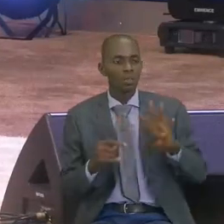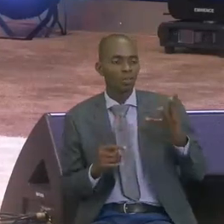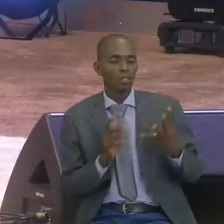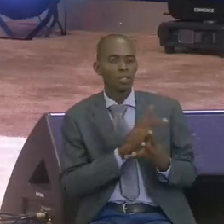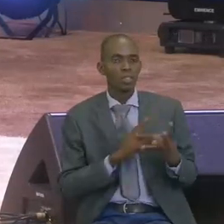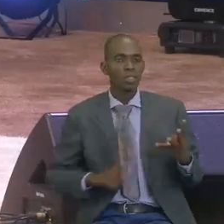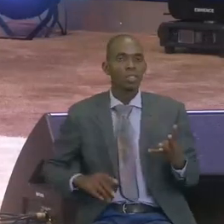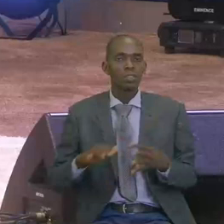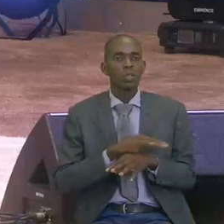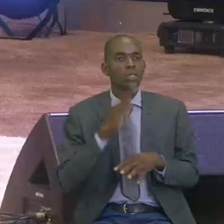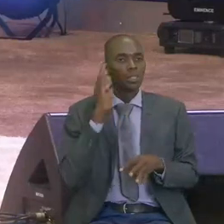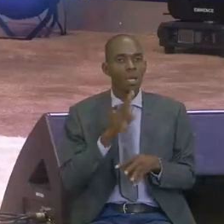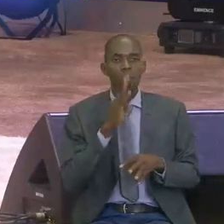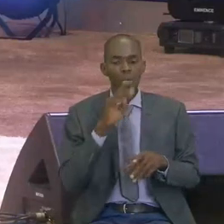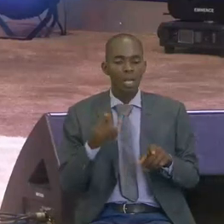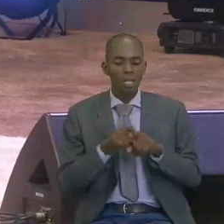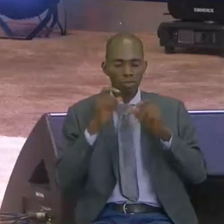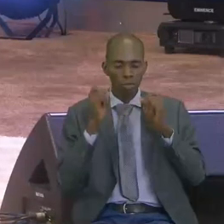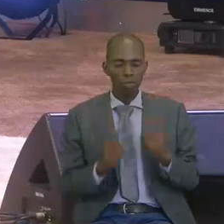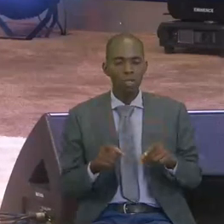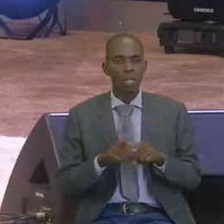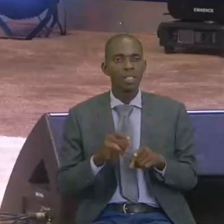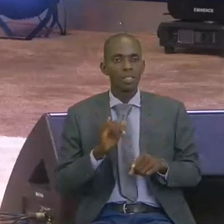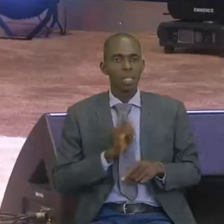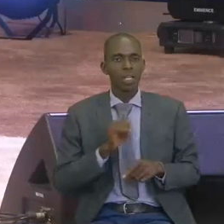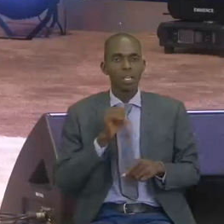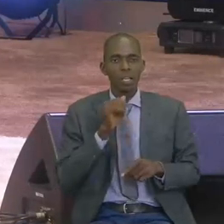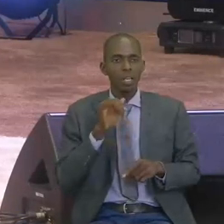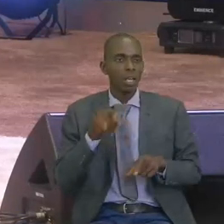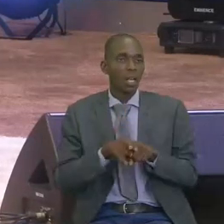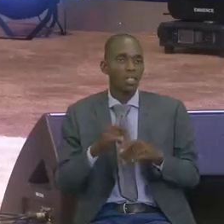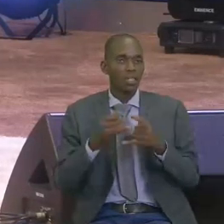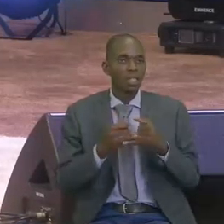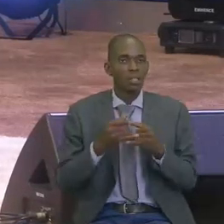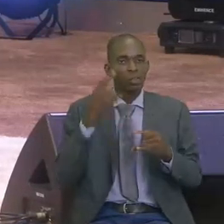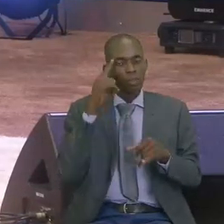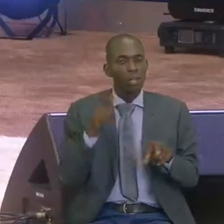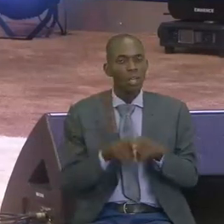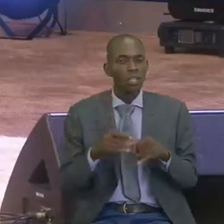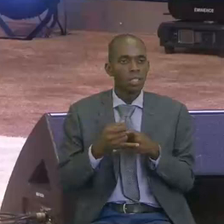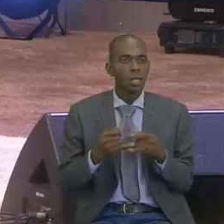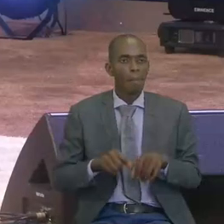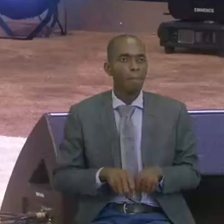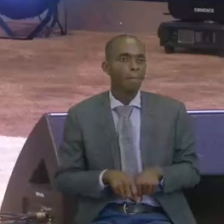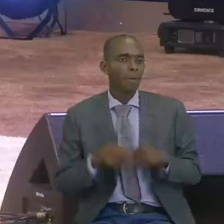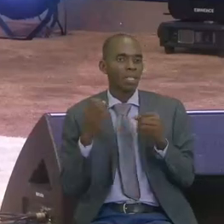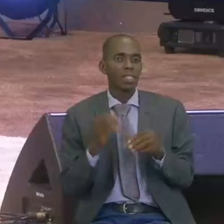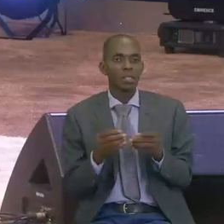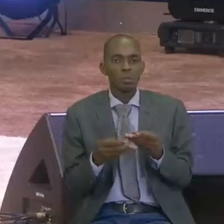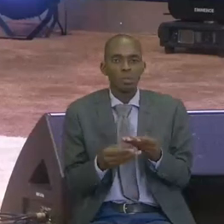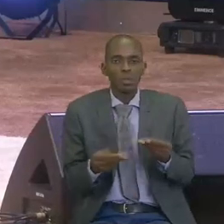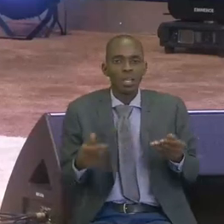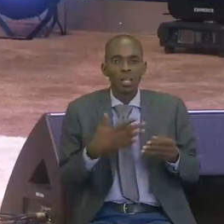royaume fort comme du fer, et même que le fer brise et rompt tout, il brisera